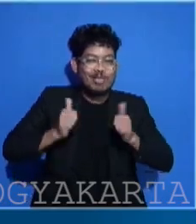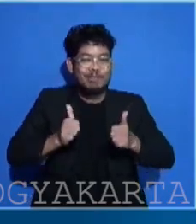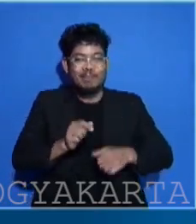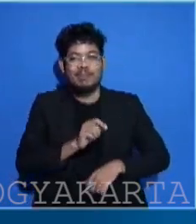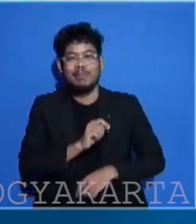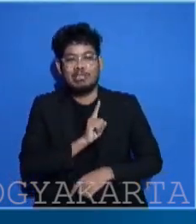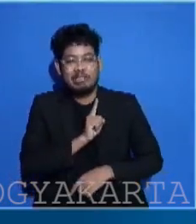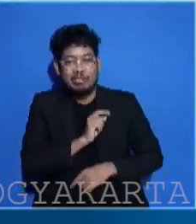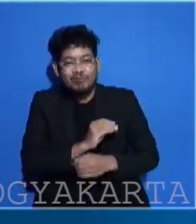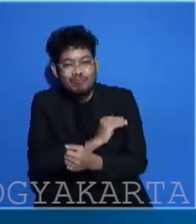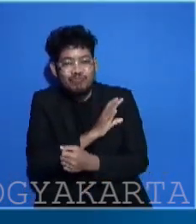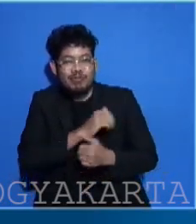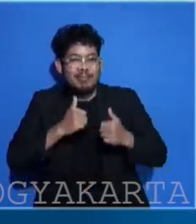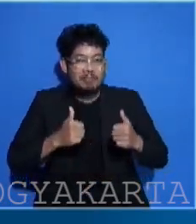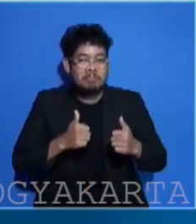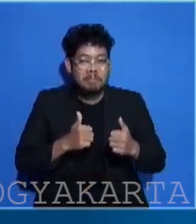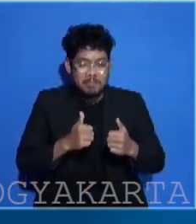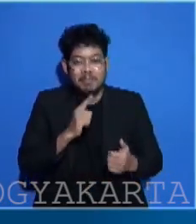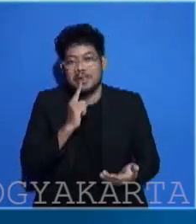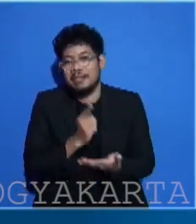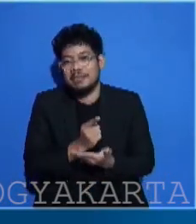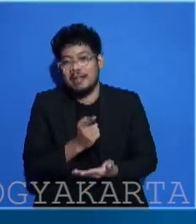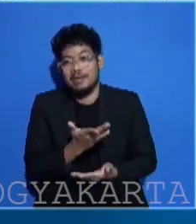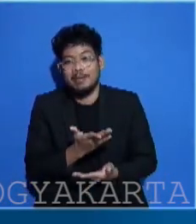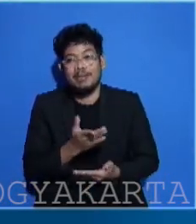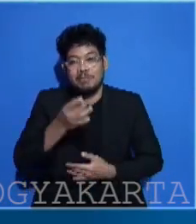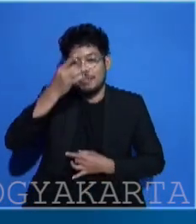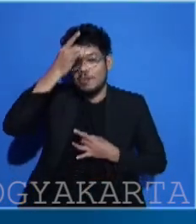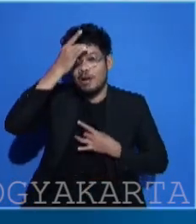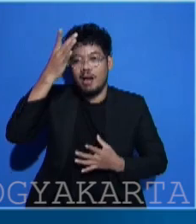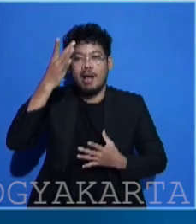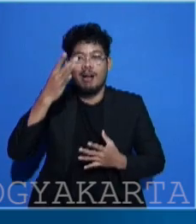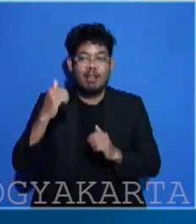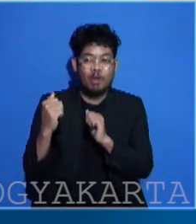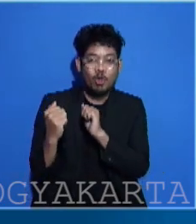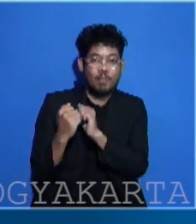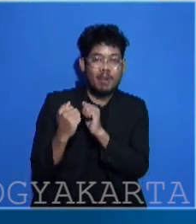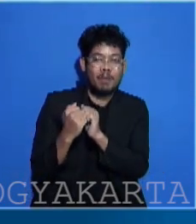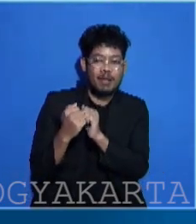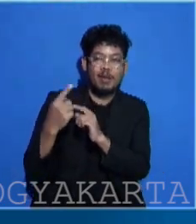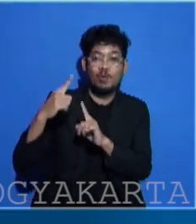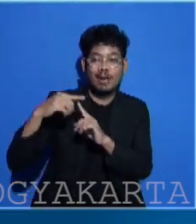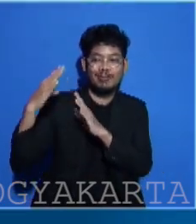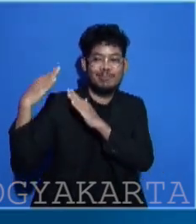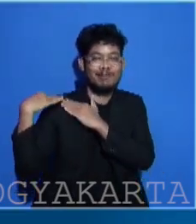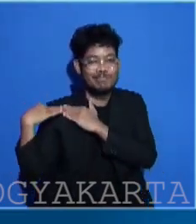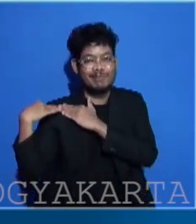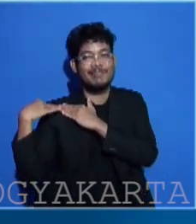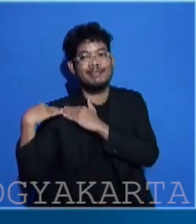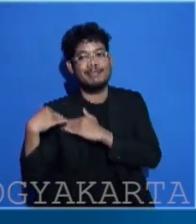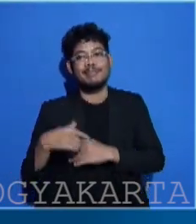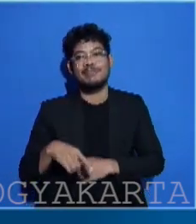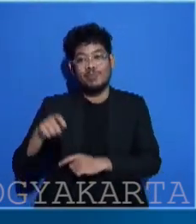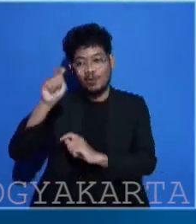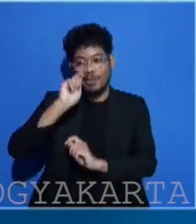baik. Selalu pegang teguh prinsip airmanship, profesional dan berkomitmen kepada tugas yang dibebankan, menjaga kehormatan diri sebagai